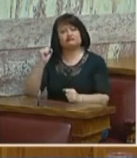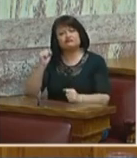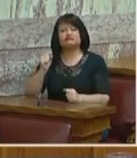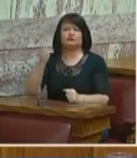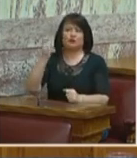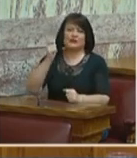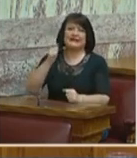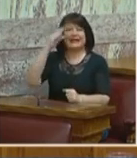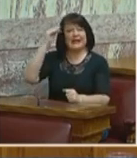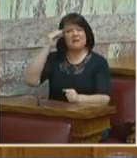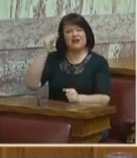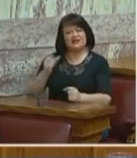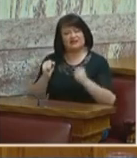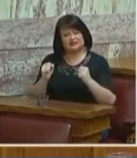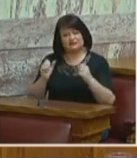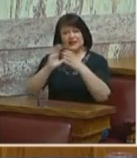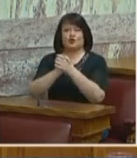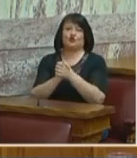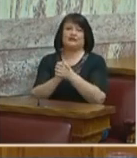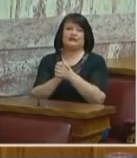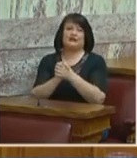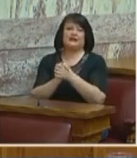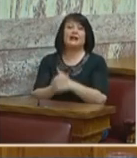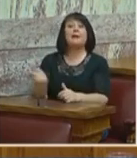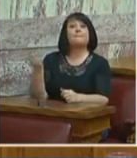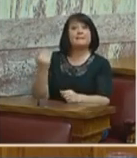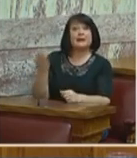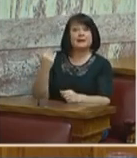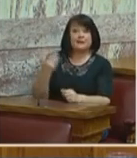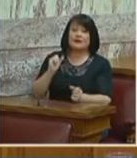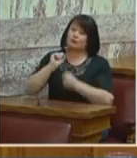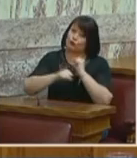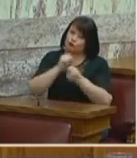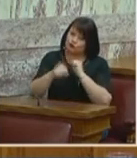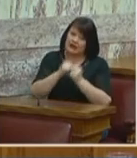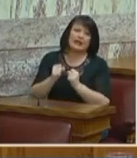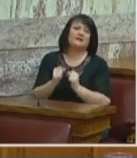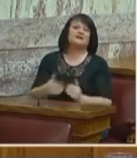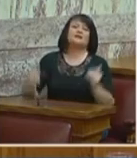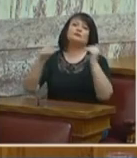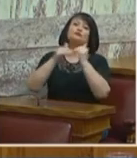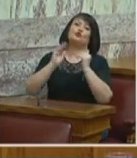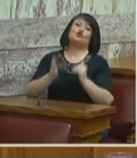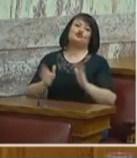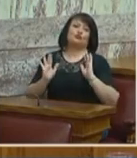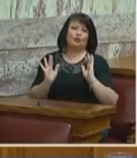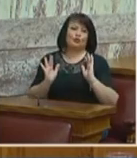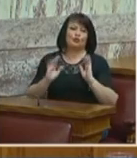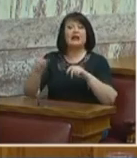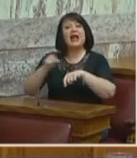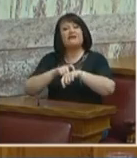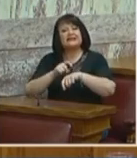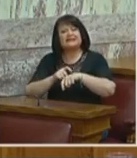Καραμαλή. Έχει έρθει προκαιρού η ώρα να έρθουν στο ύψος των περιστάσεων, να εγκαταλείψουν την οξύτα και το